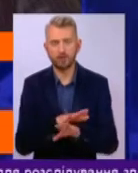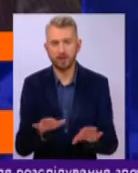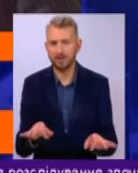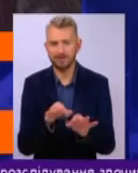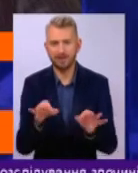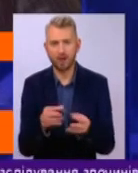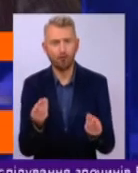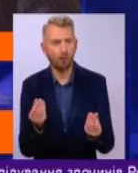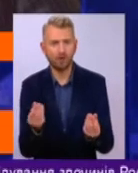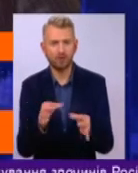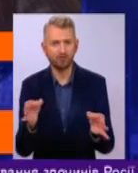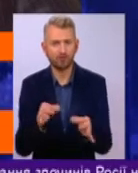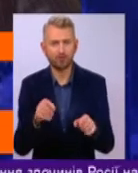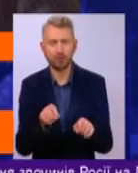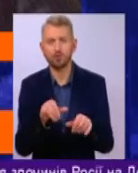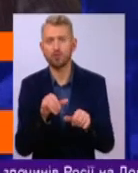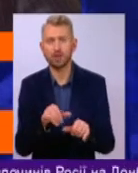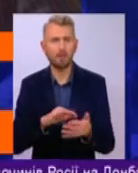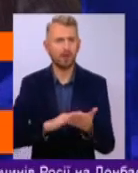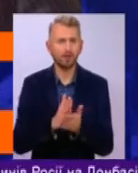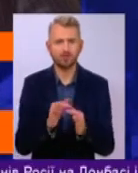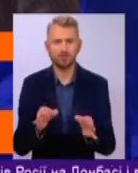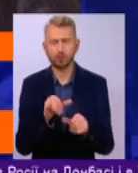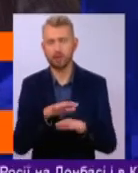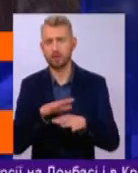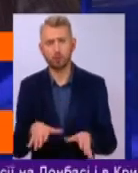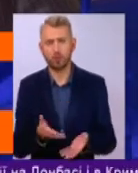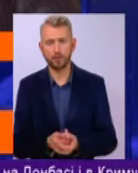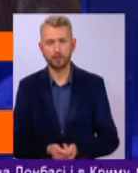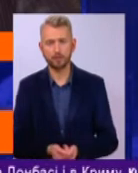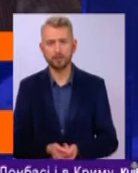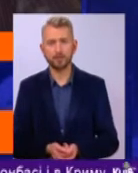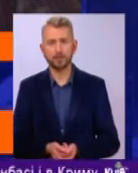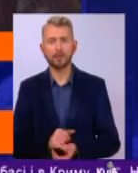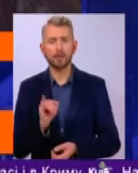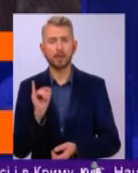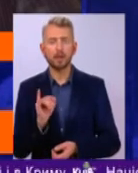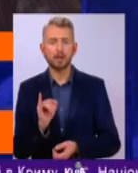ніякої комерційної, нічого там в них, ні політичної, нічого в них не було. І